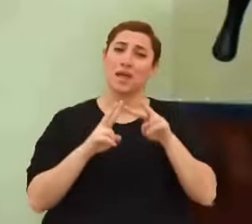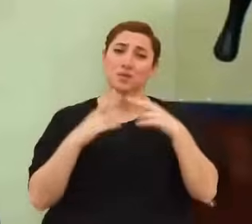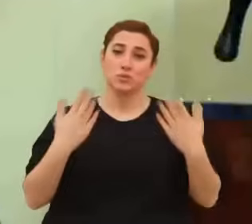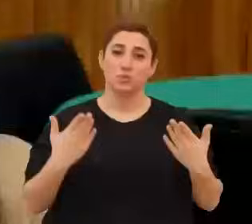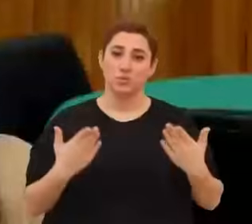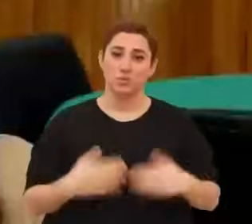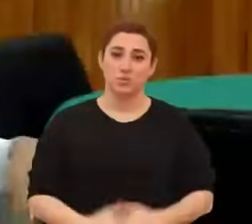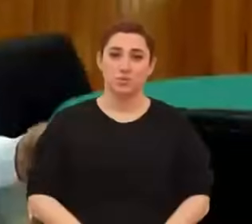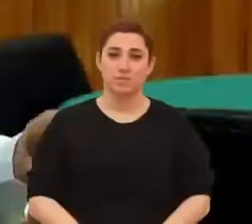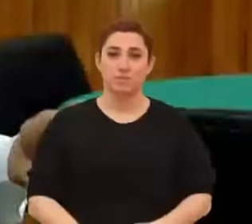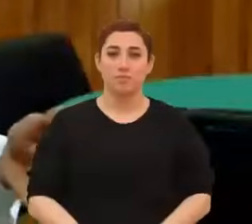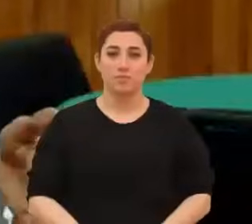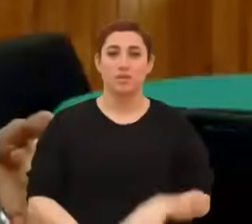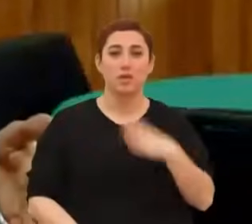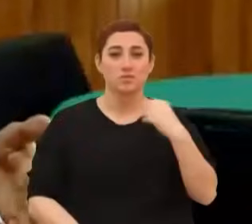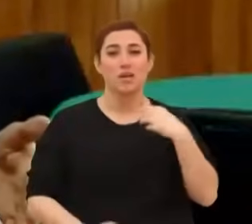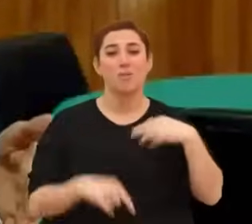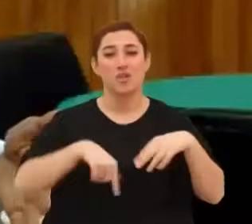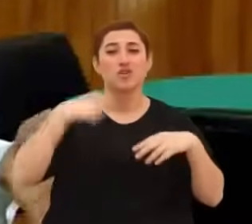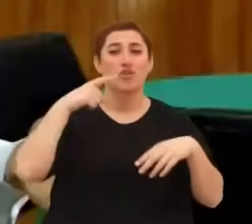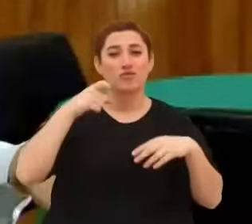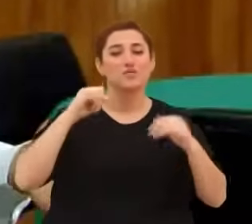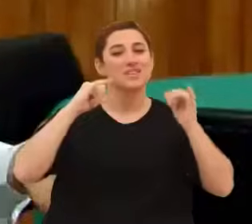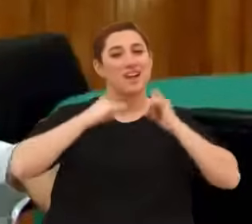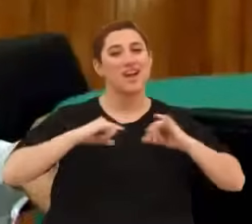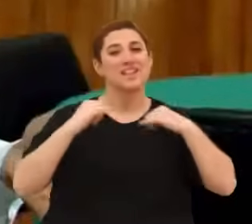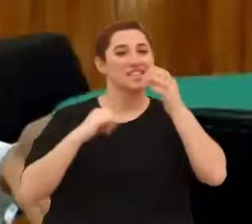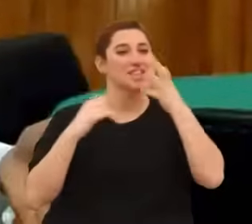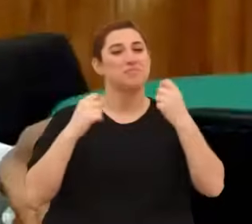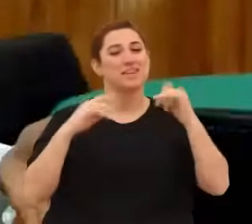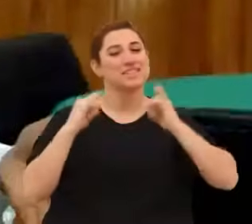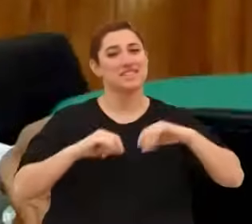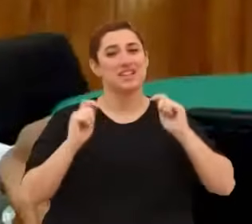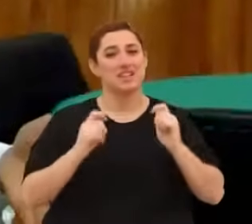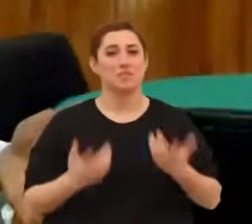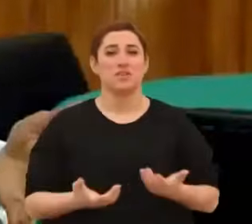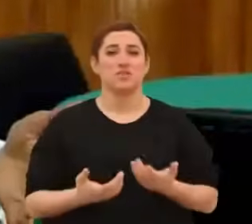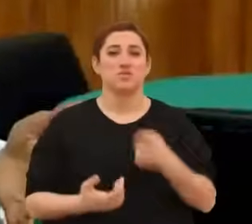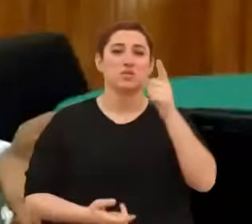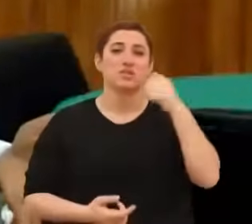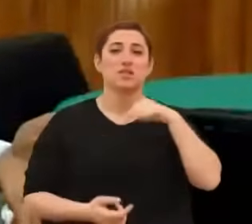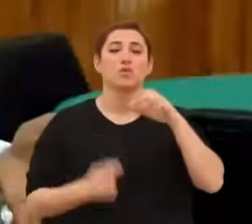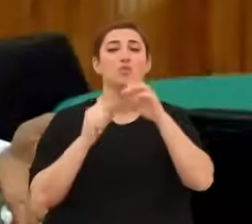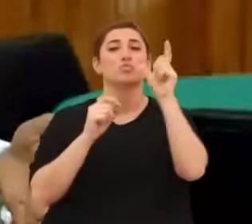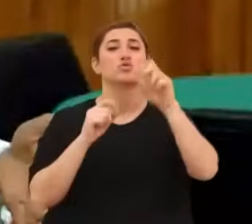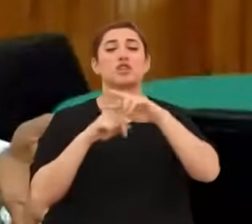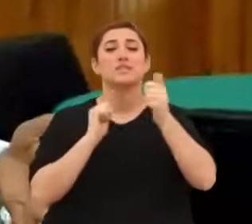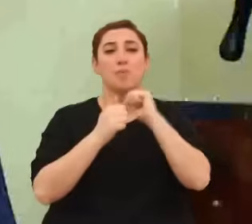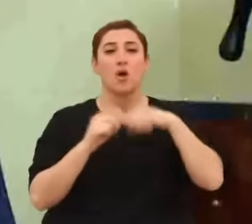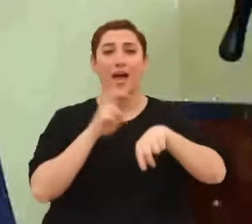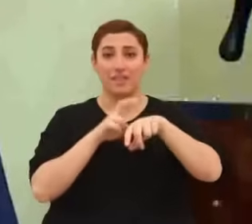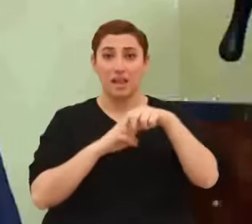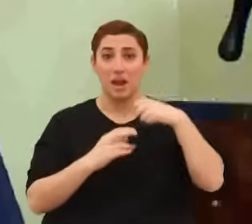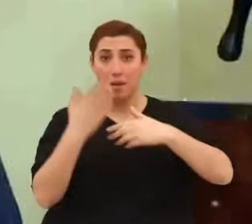Mesut! Ya şurada ne güzel bacağımızdan vurulmuşuz, istirahat almışız, birazcık dinleneceğiz. Onu da senin buca sporalarına mı geçirelim